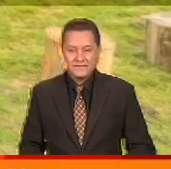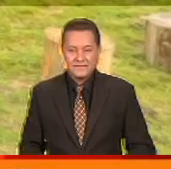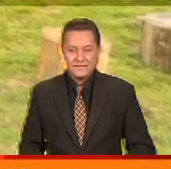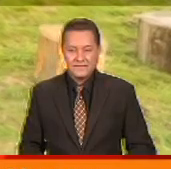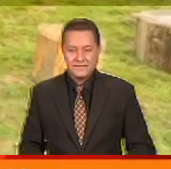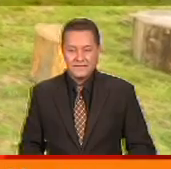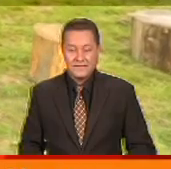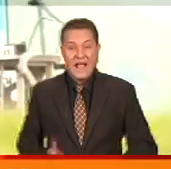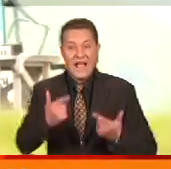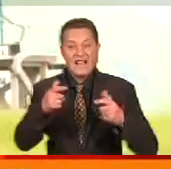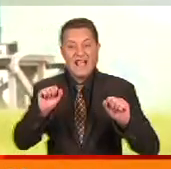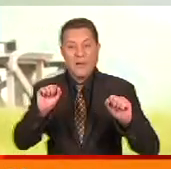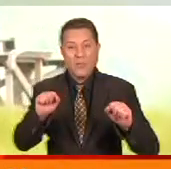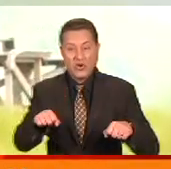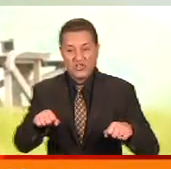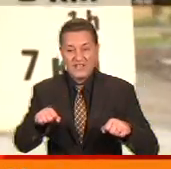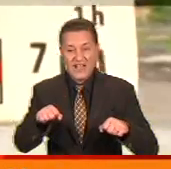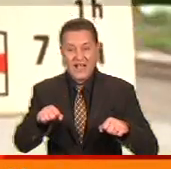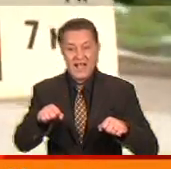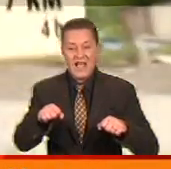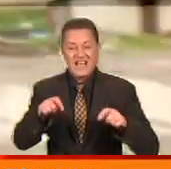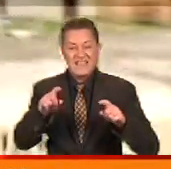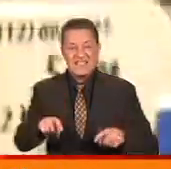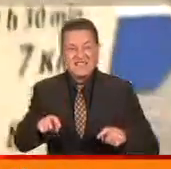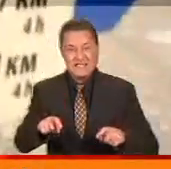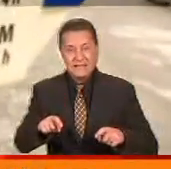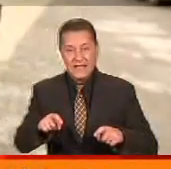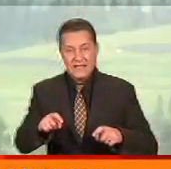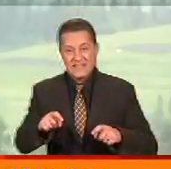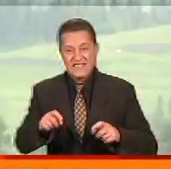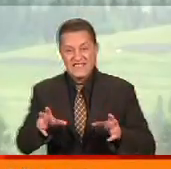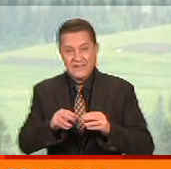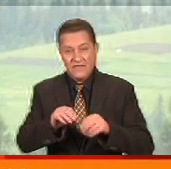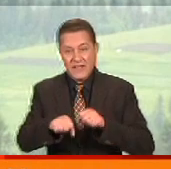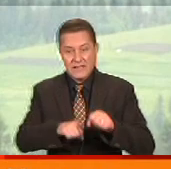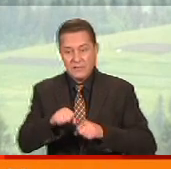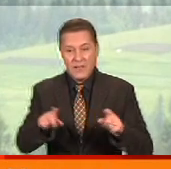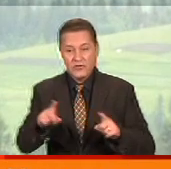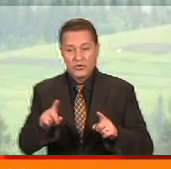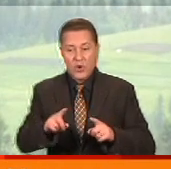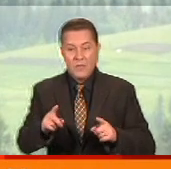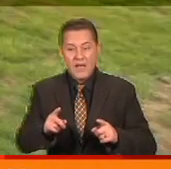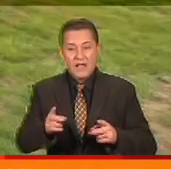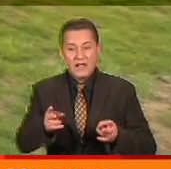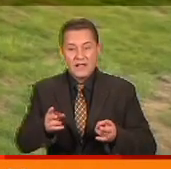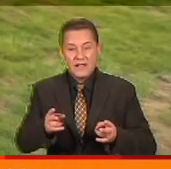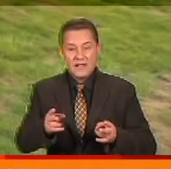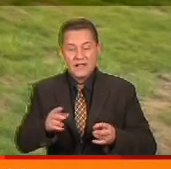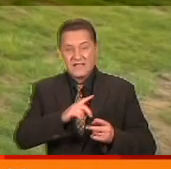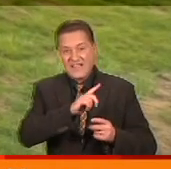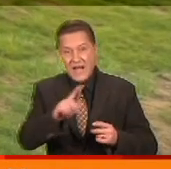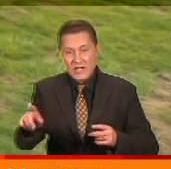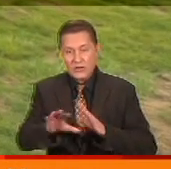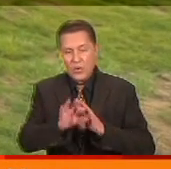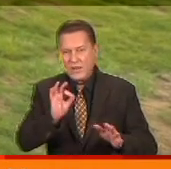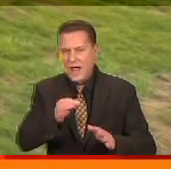Де саме можна сісти на витяг із велосипедом, ліпше спитати ще знизу, аби лишити сили на спускання. Трасу для нього теж